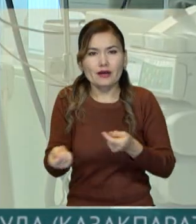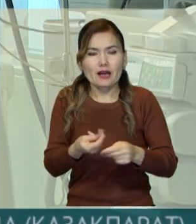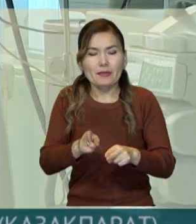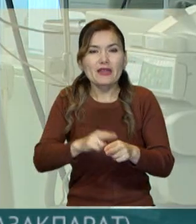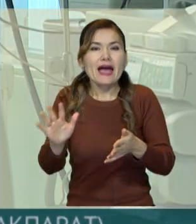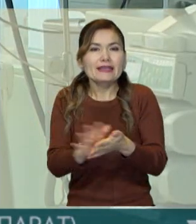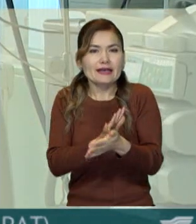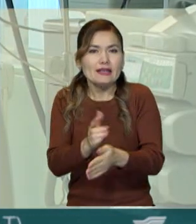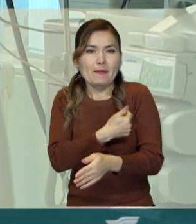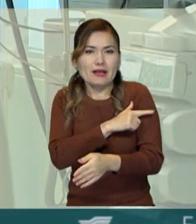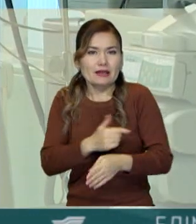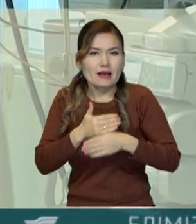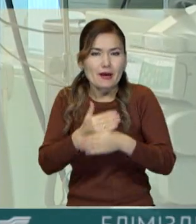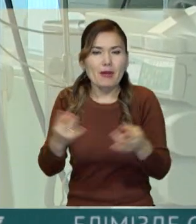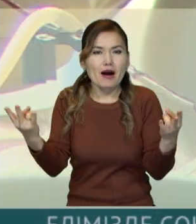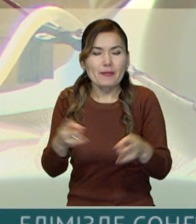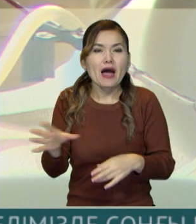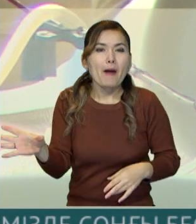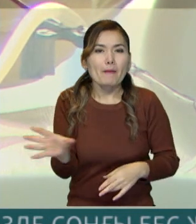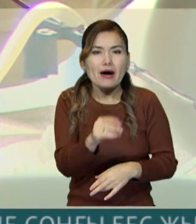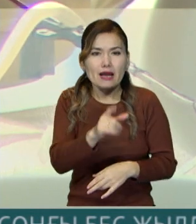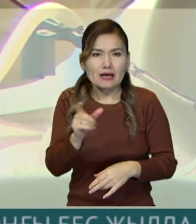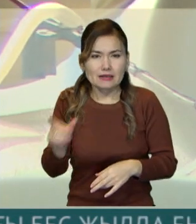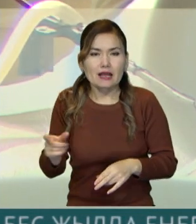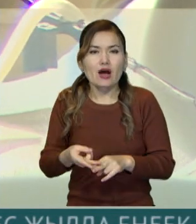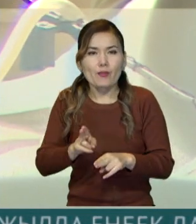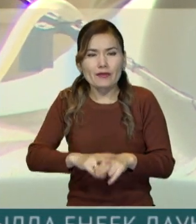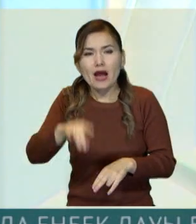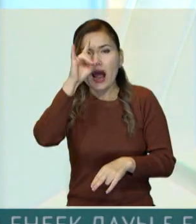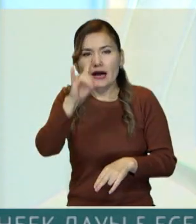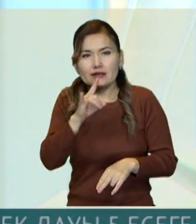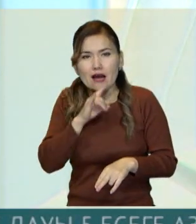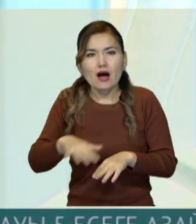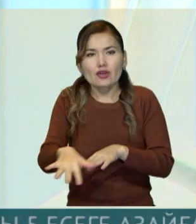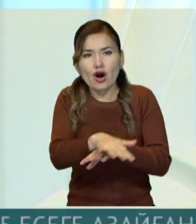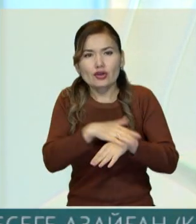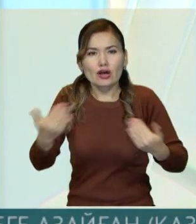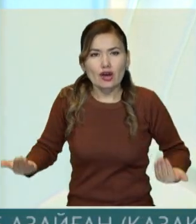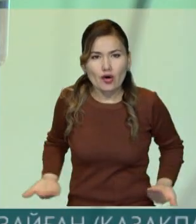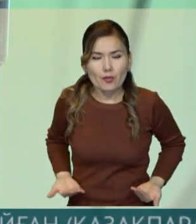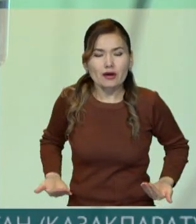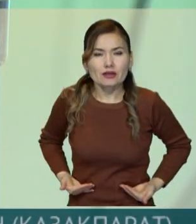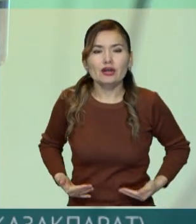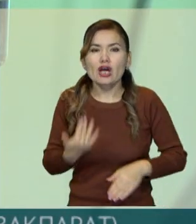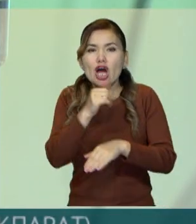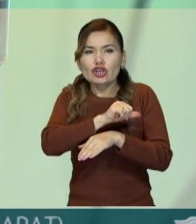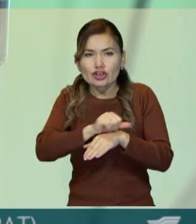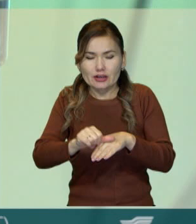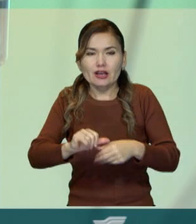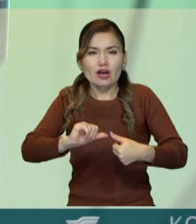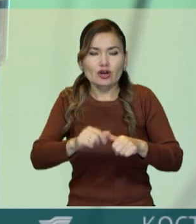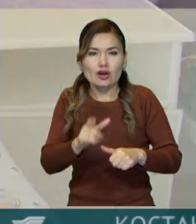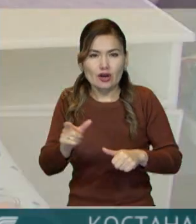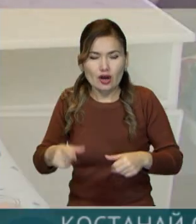тегін медициналық көмектің ең қажеттісі барлық азаматтарға, оралмандарға, Қазақстан аумағында тұрақты тұратын шетелдіктерге, тіпті азаматтығы